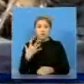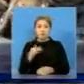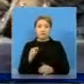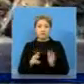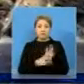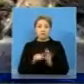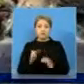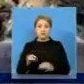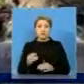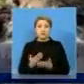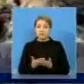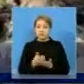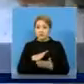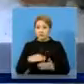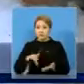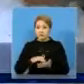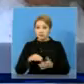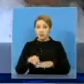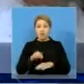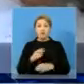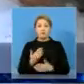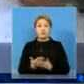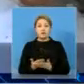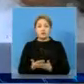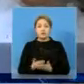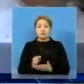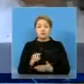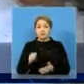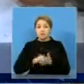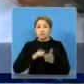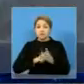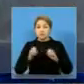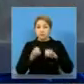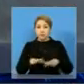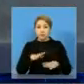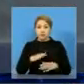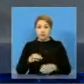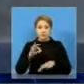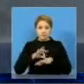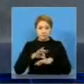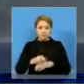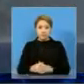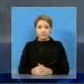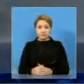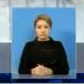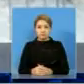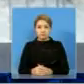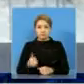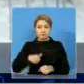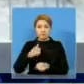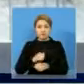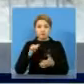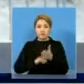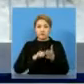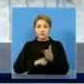5-м и 8-м микрорайонах, отметили в городском отделе ЖКХ. Причины мусорного коллапса уже стали наболевшими. Главная причина